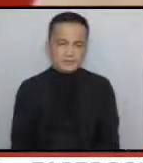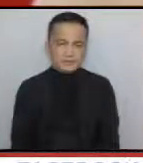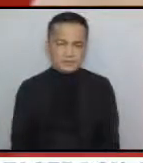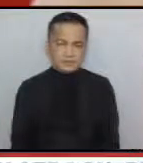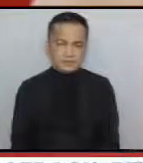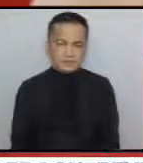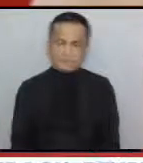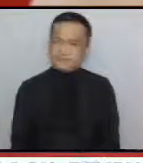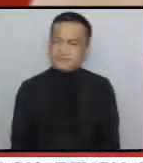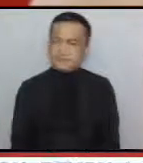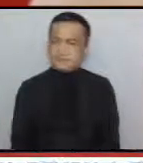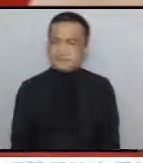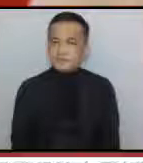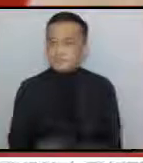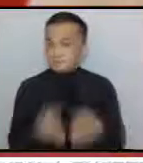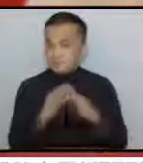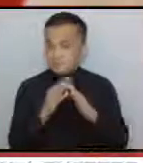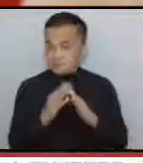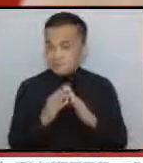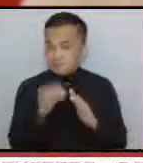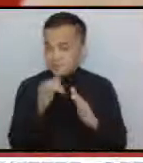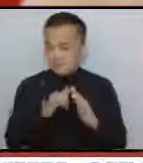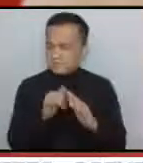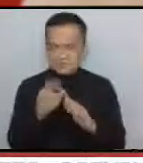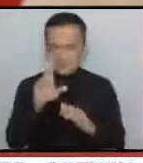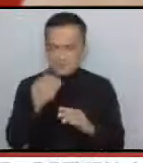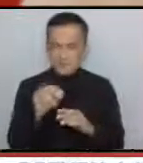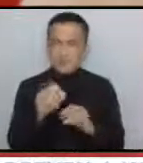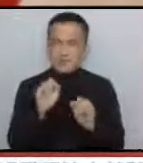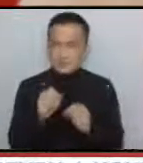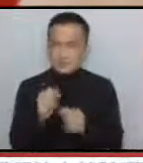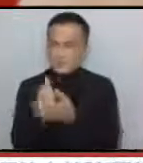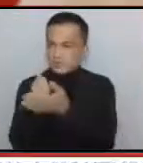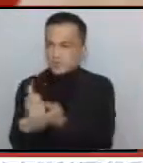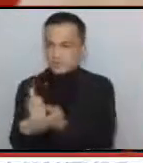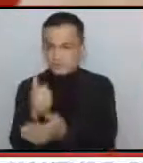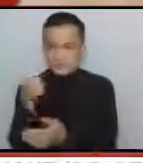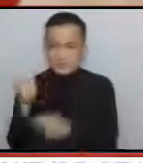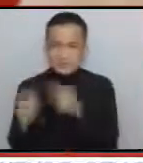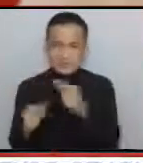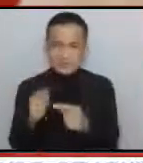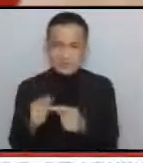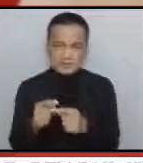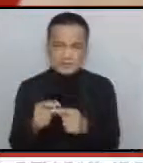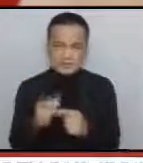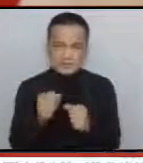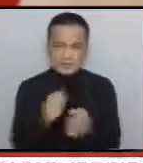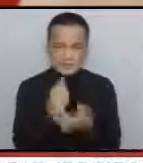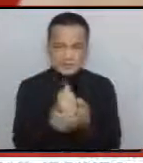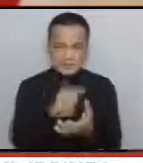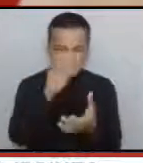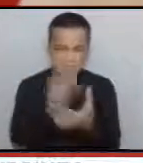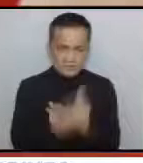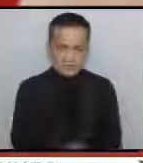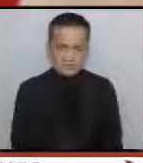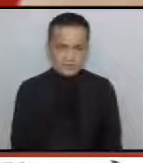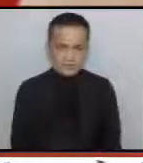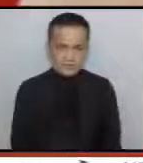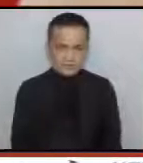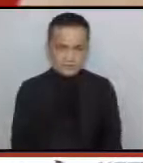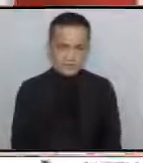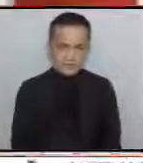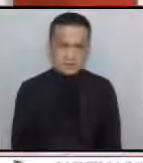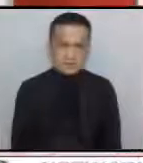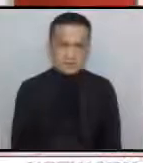hindi lang tayo basta pambahay, pwede tayong tumulong sa ibang tao, pwede tayong tumulong sa asawa natin. Yes. Dapat maging